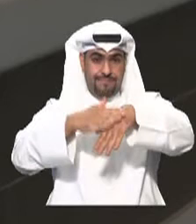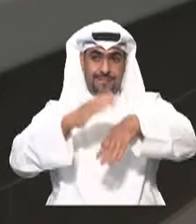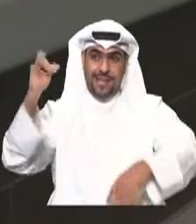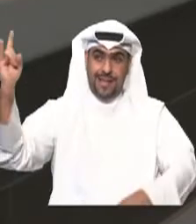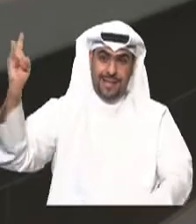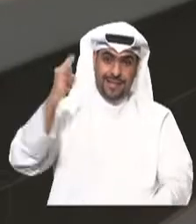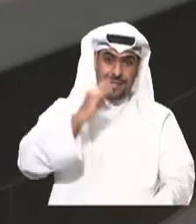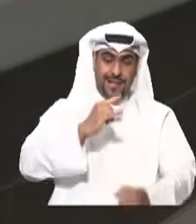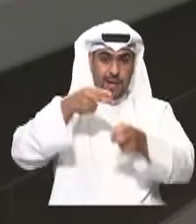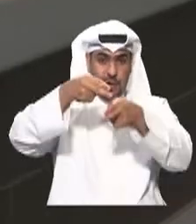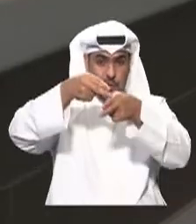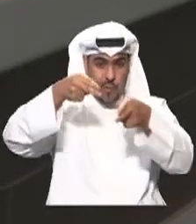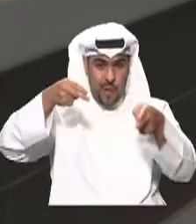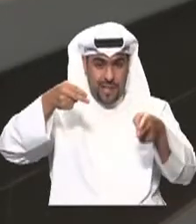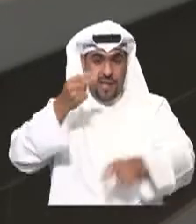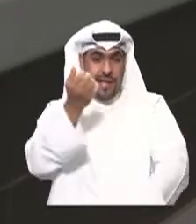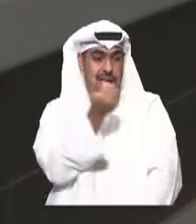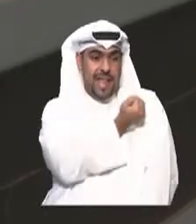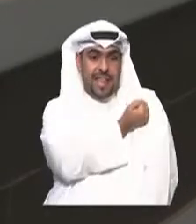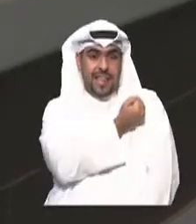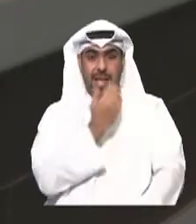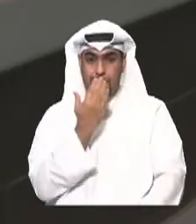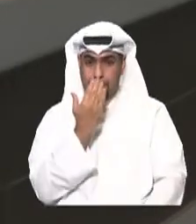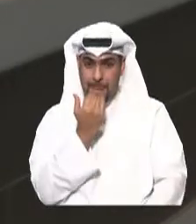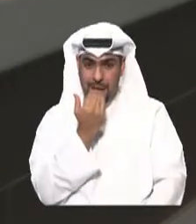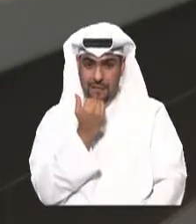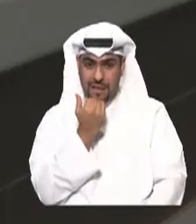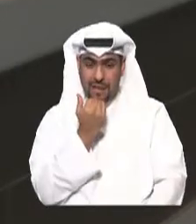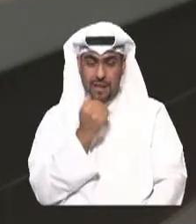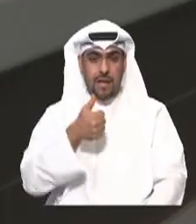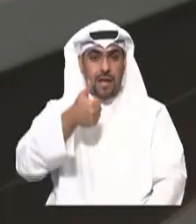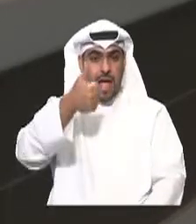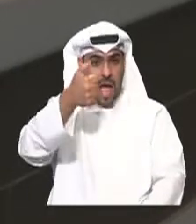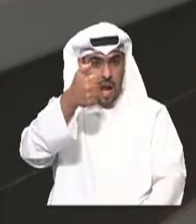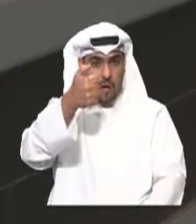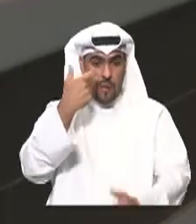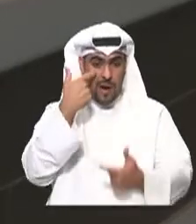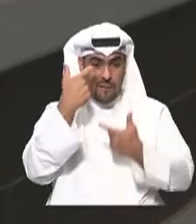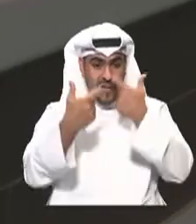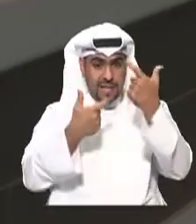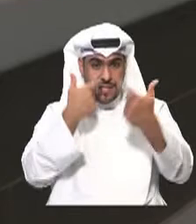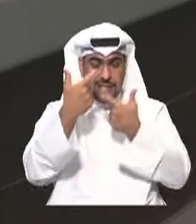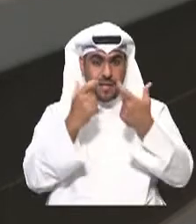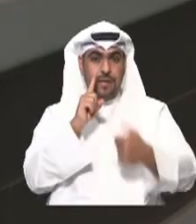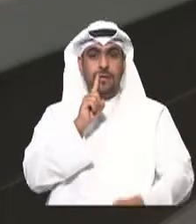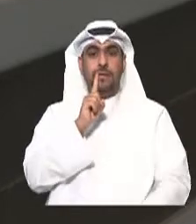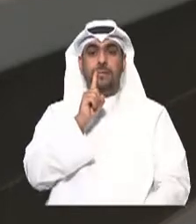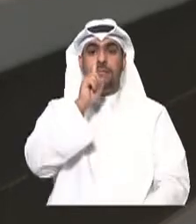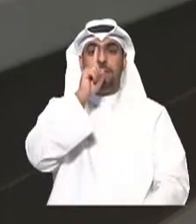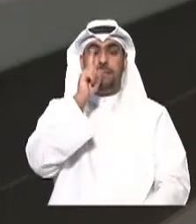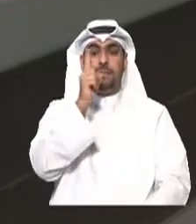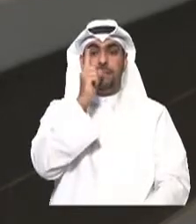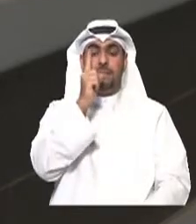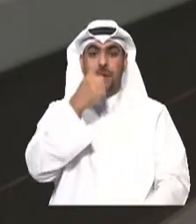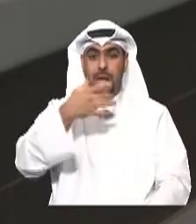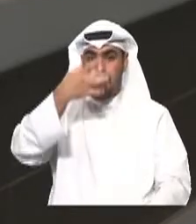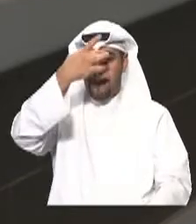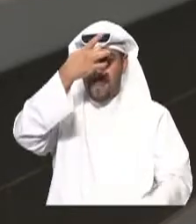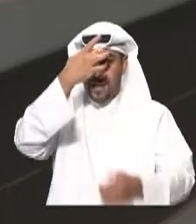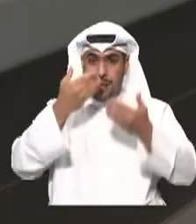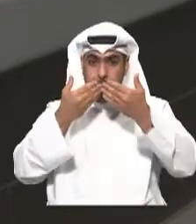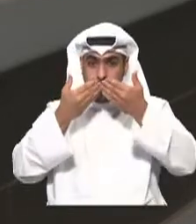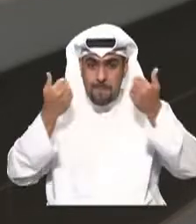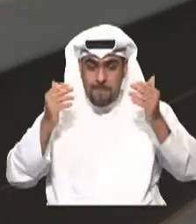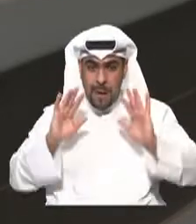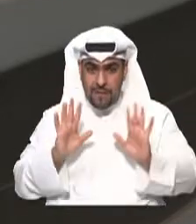مؤسسي. فطبعا عقب ما يطلع البي سي ار نيجاتيف ويخلصون فترة حجر، احنا نيهم على اخر يوم